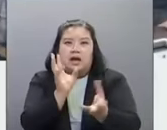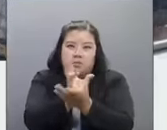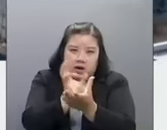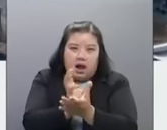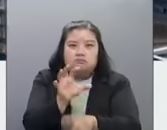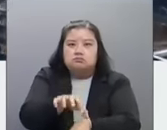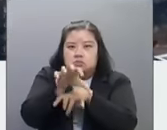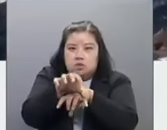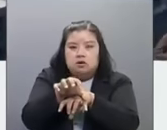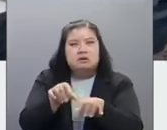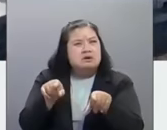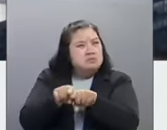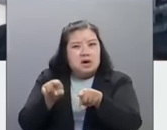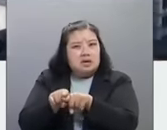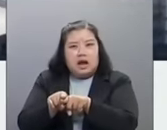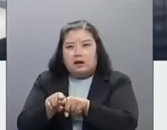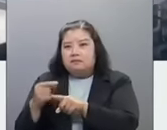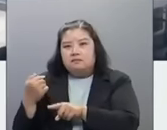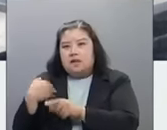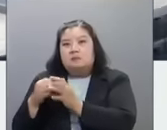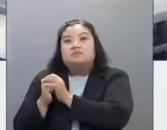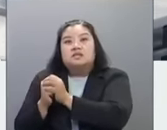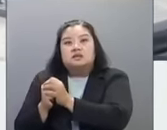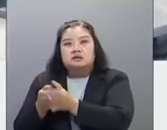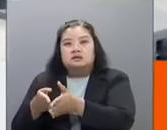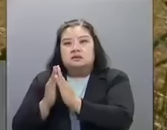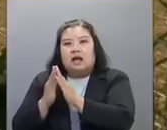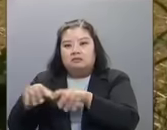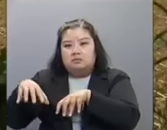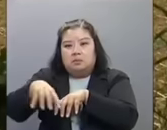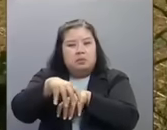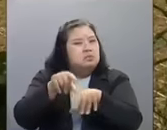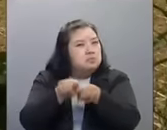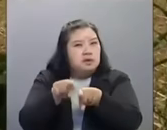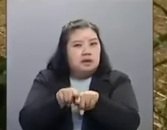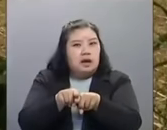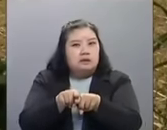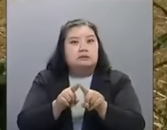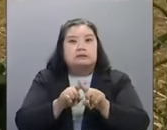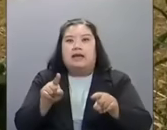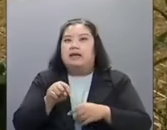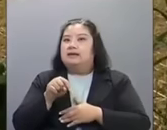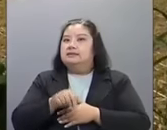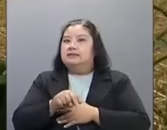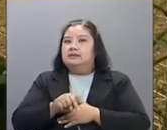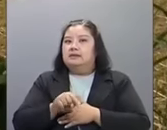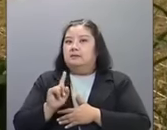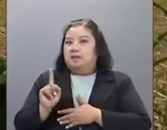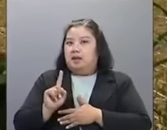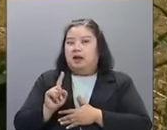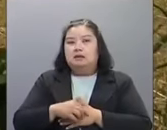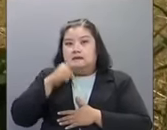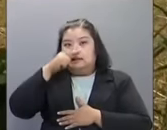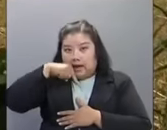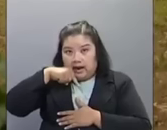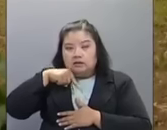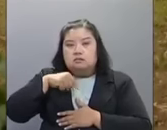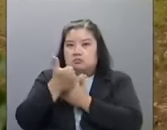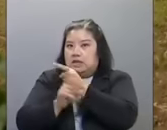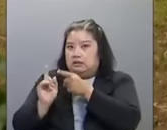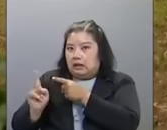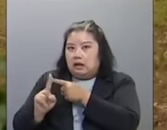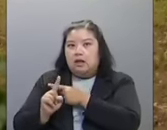นอื่นๆที่เกิดขึ้นในเวลาไล่เลี่ยกันนะคะและเป็นอีกเมืองนึงที่พบว่ามีคนไทยและคนต่างชาติจ